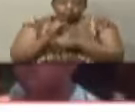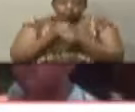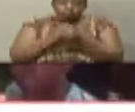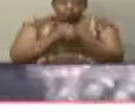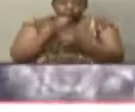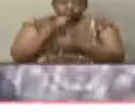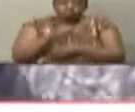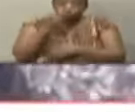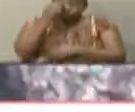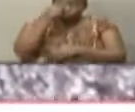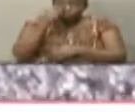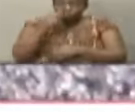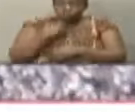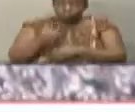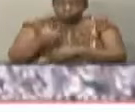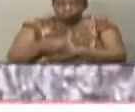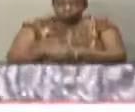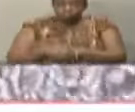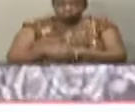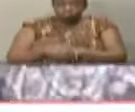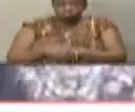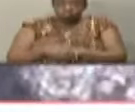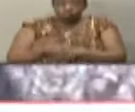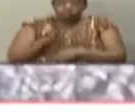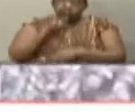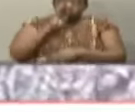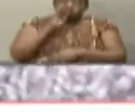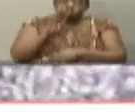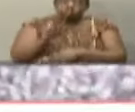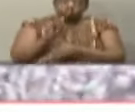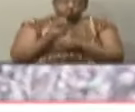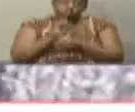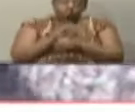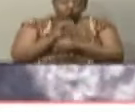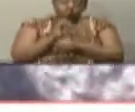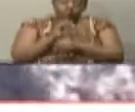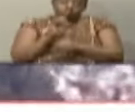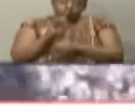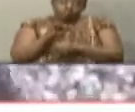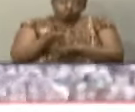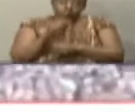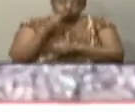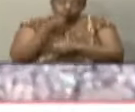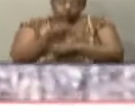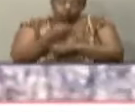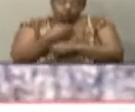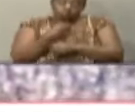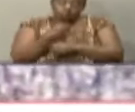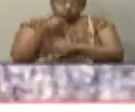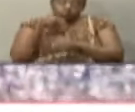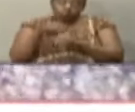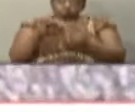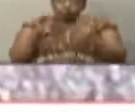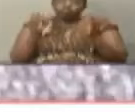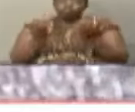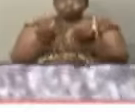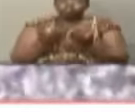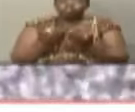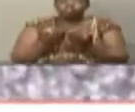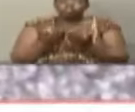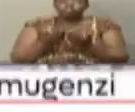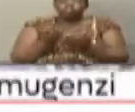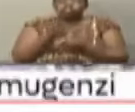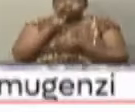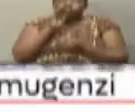eddiini ye. Beera ne kanso wo akuwabula guno mu nsi,